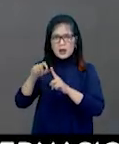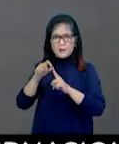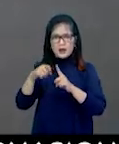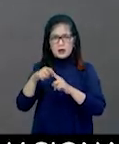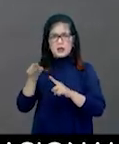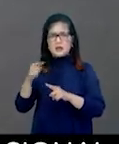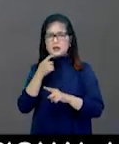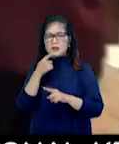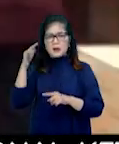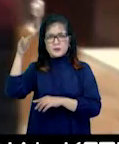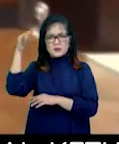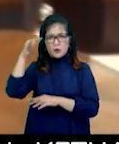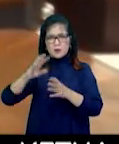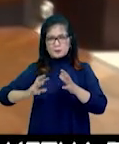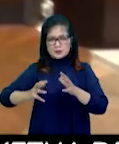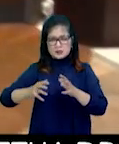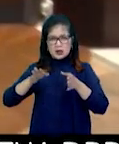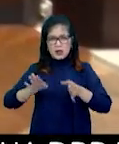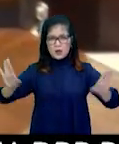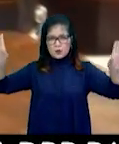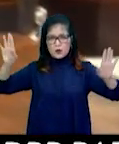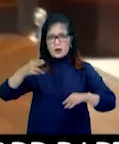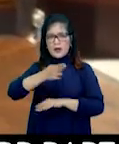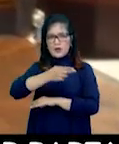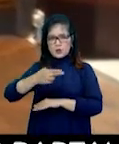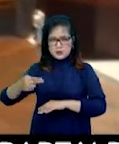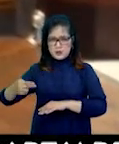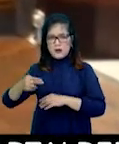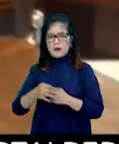mesin pesawat PT Garuda Indonesia.